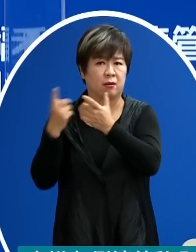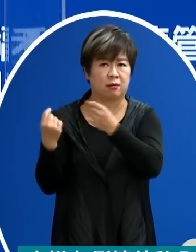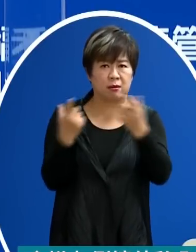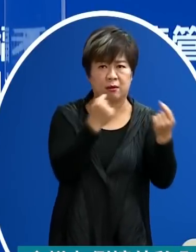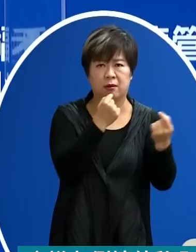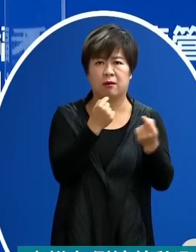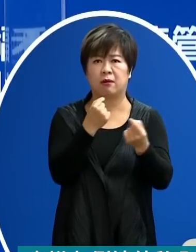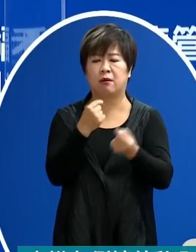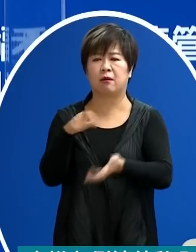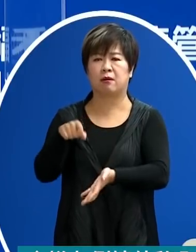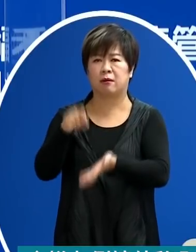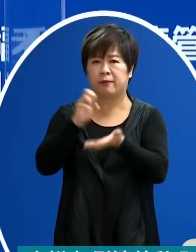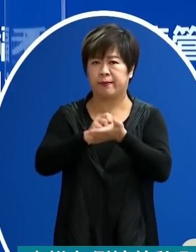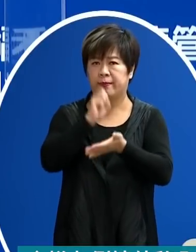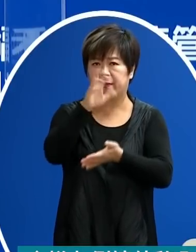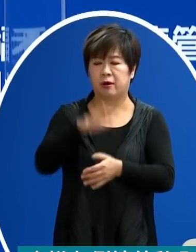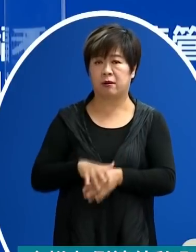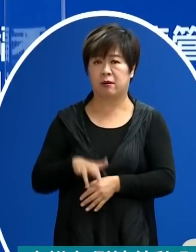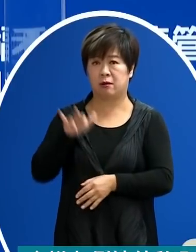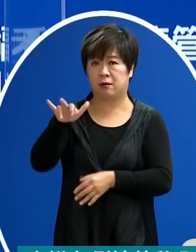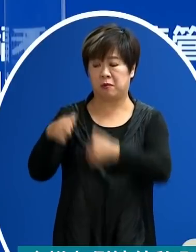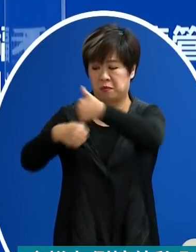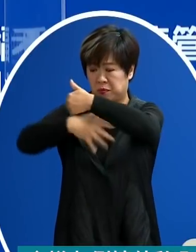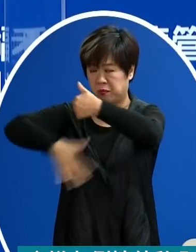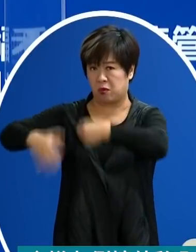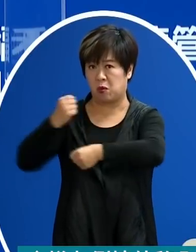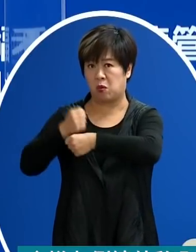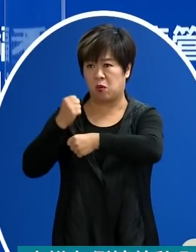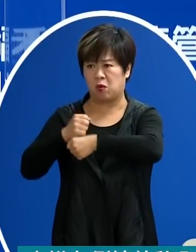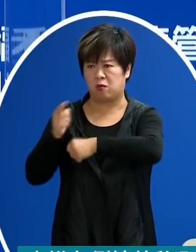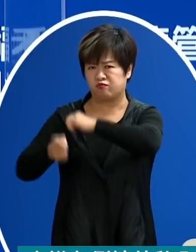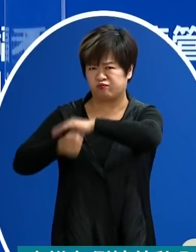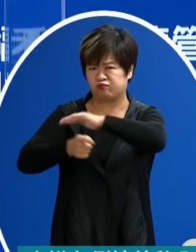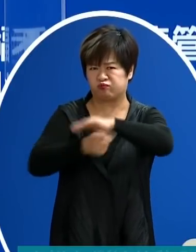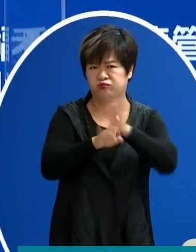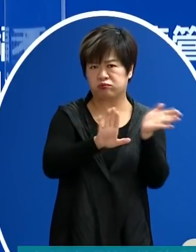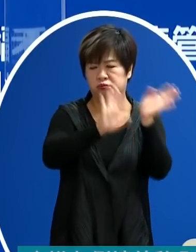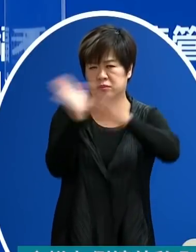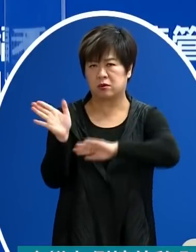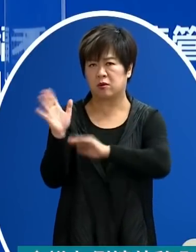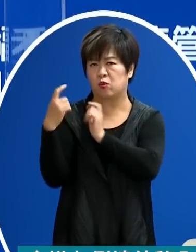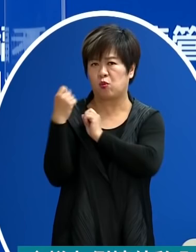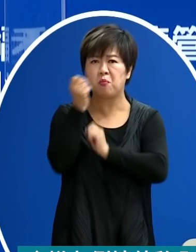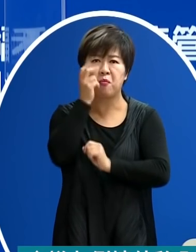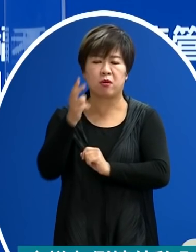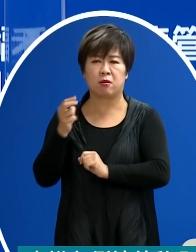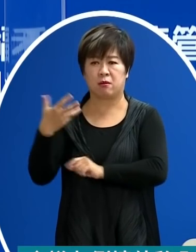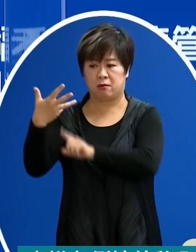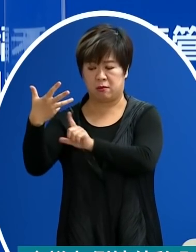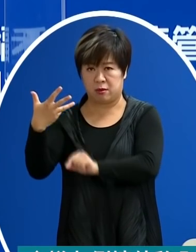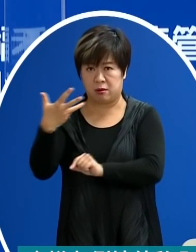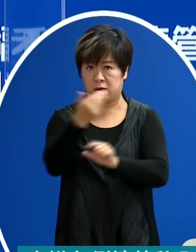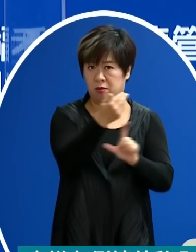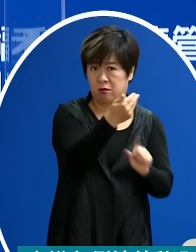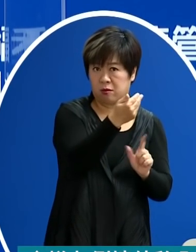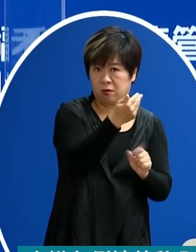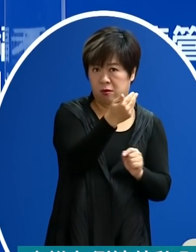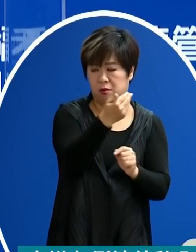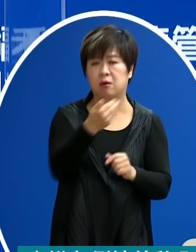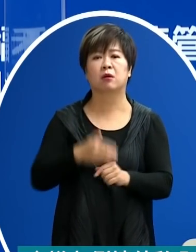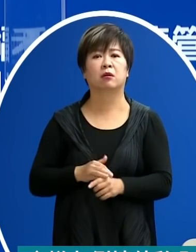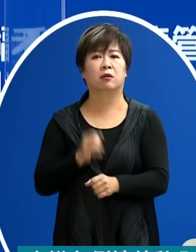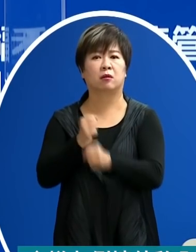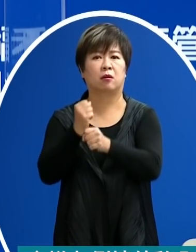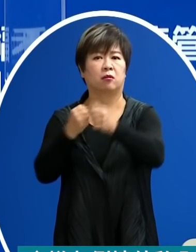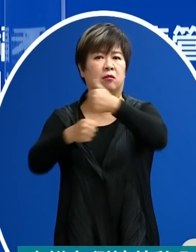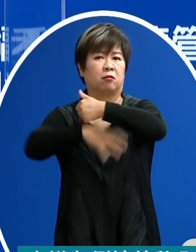提报哈，就是有关机组员违规的一个情况哈。那最近两个月，八月、九月，那机组员违